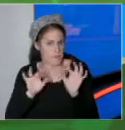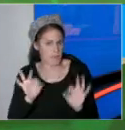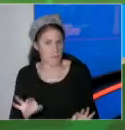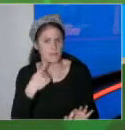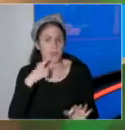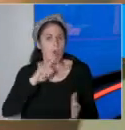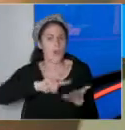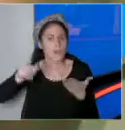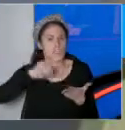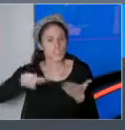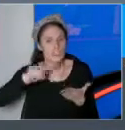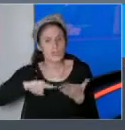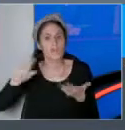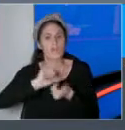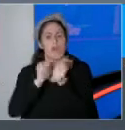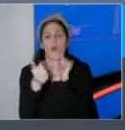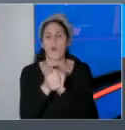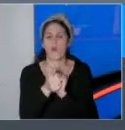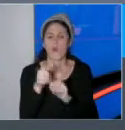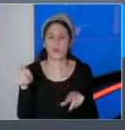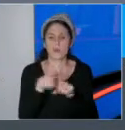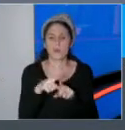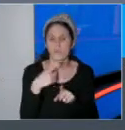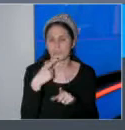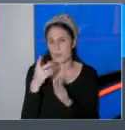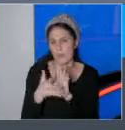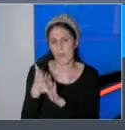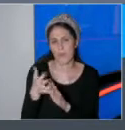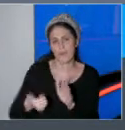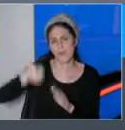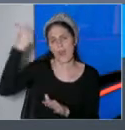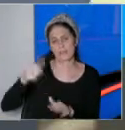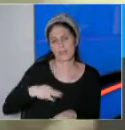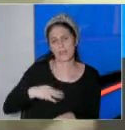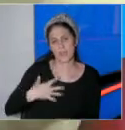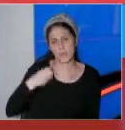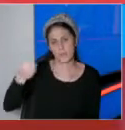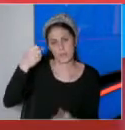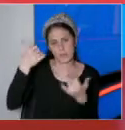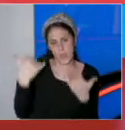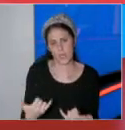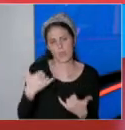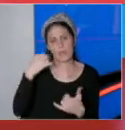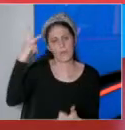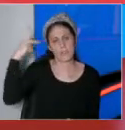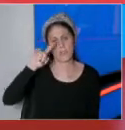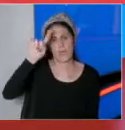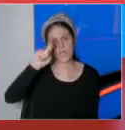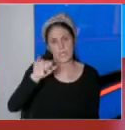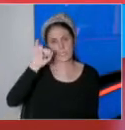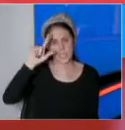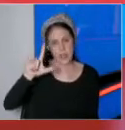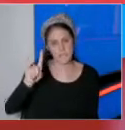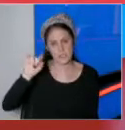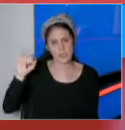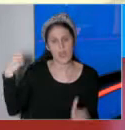כלומר חודשים, או שכמו שאומר מנכ״ל משרד הבריאות הנוכחי, פרופסור חזי לוי, עד